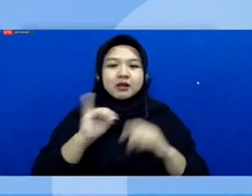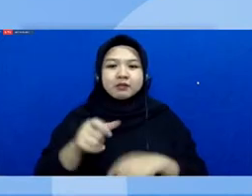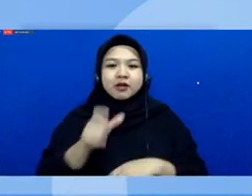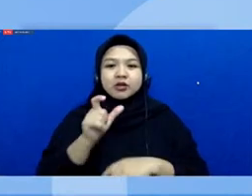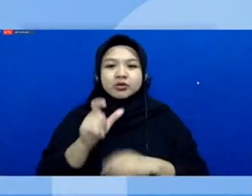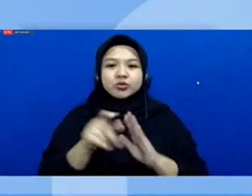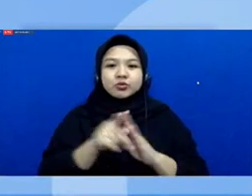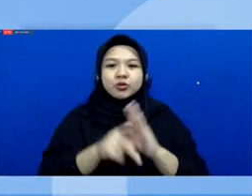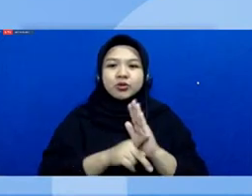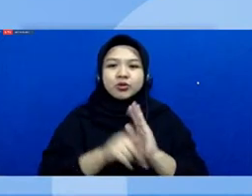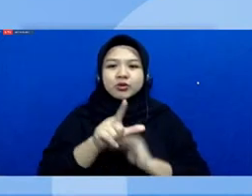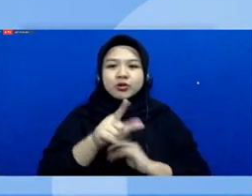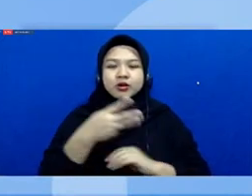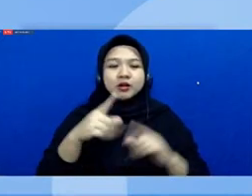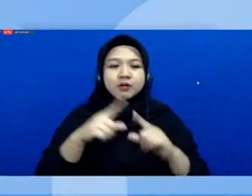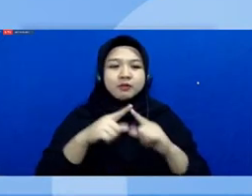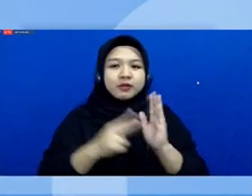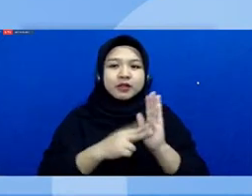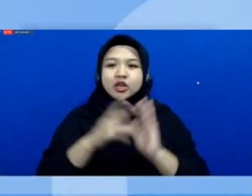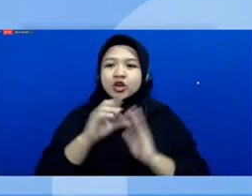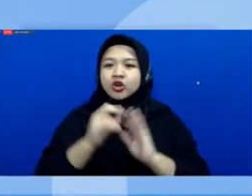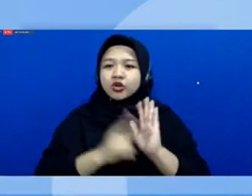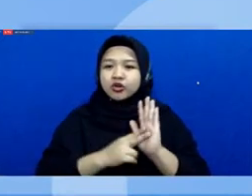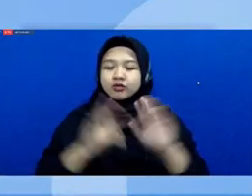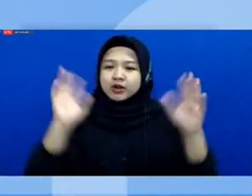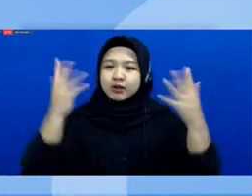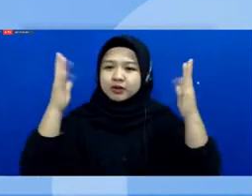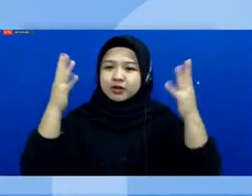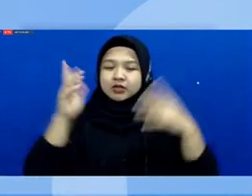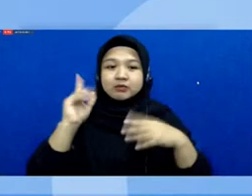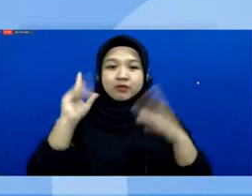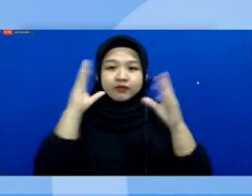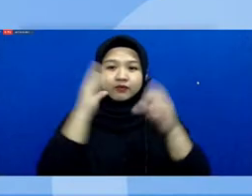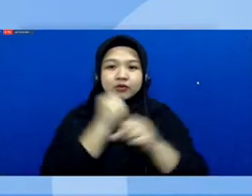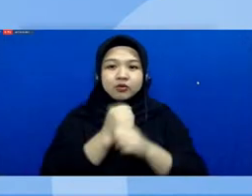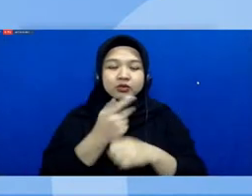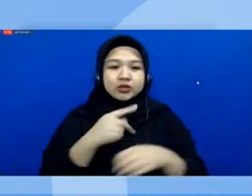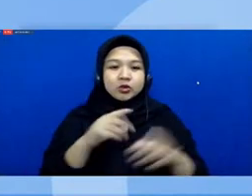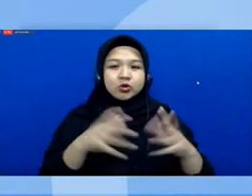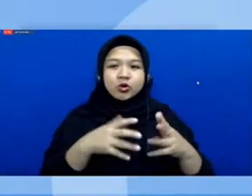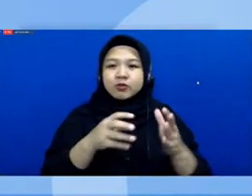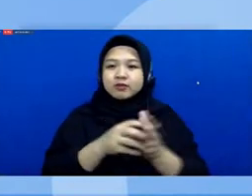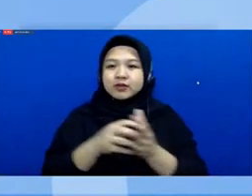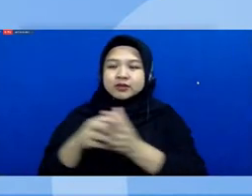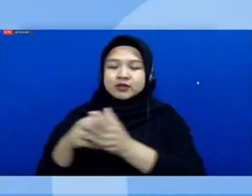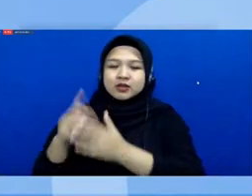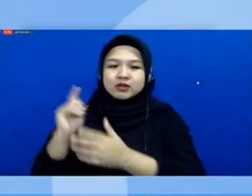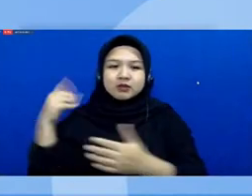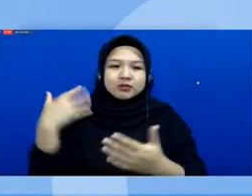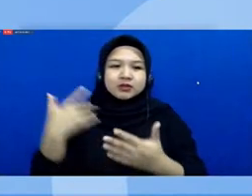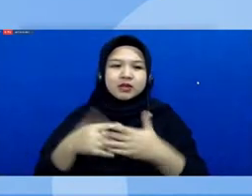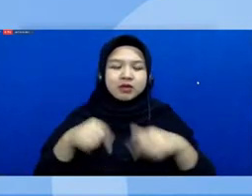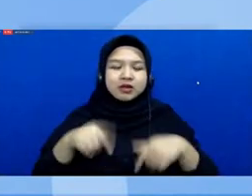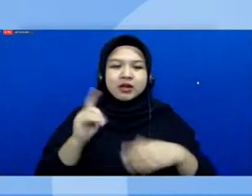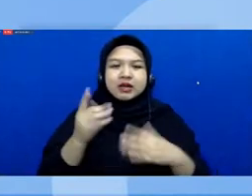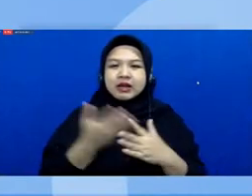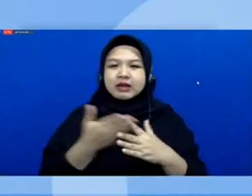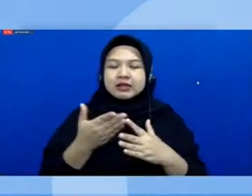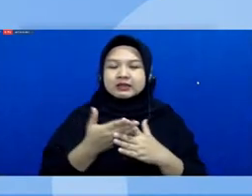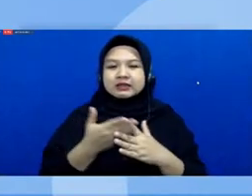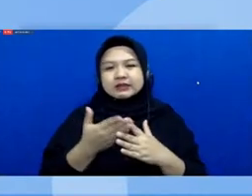ini. Apresiasi ini terutama karena fokus kita pada kelompok marginal yang selama ini mendapatkan akses yang